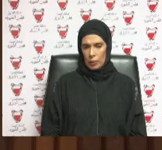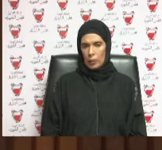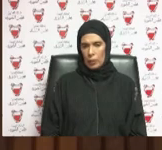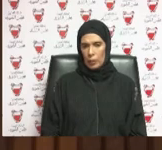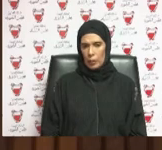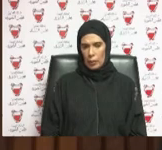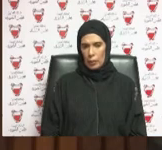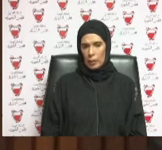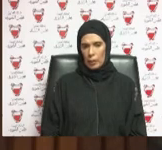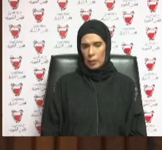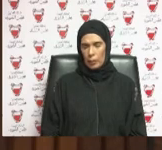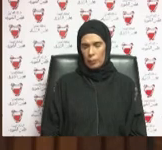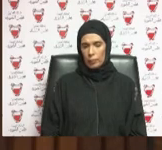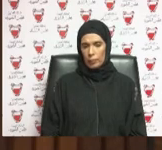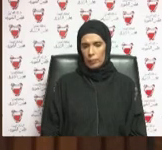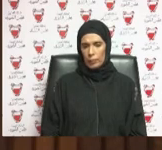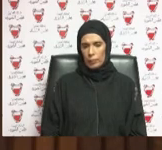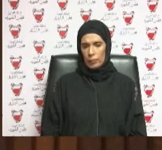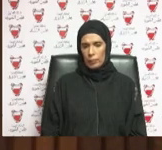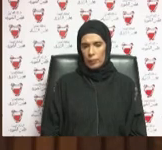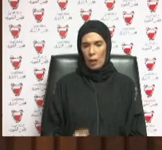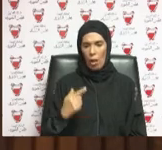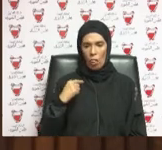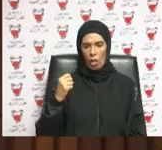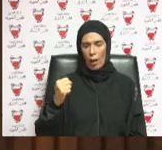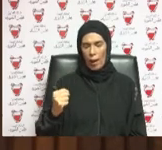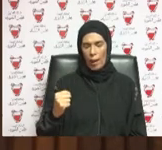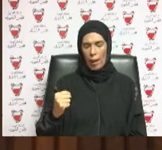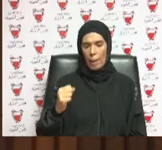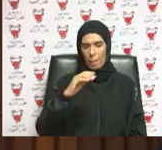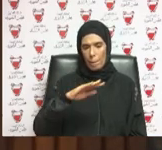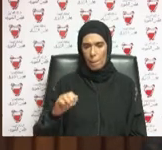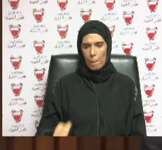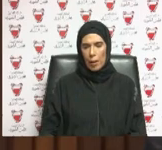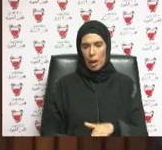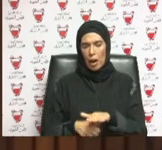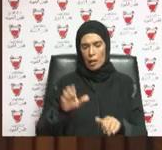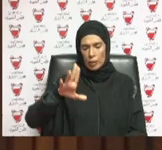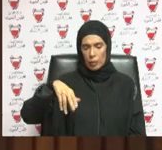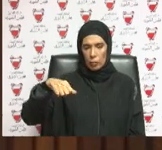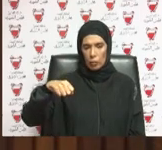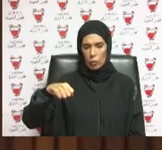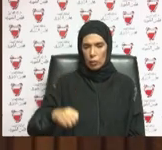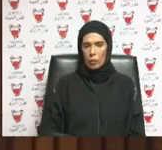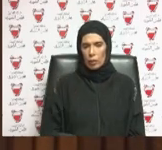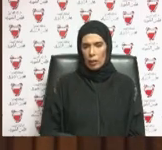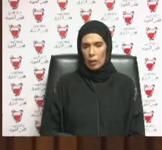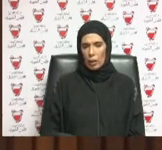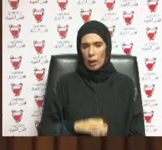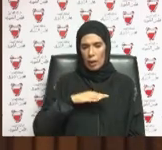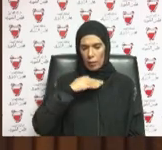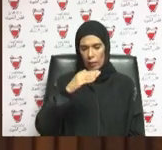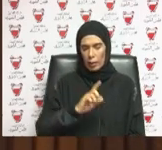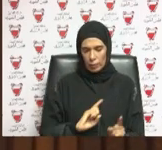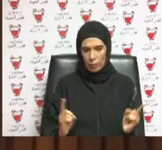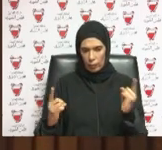نائب القائد الأعلى، رئيس الوزراء على الثقة الملكية بتوليه سموه رئاس الوزراء، وهو خير